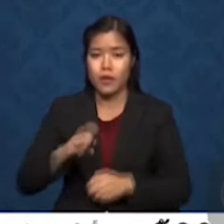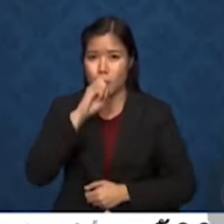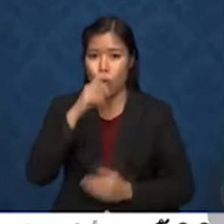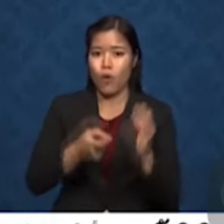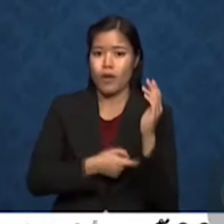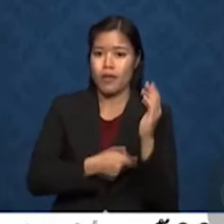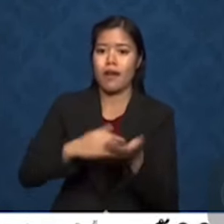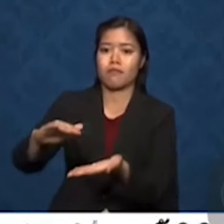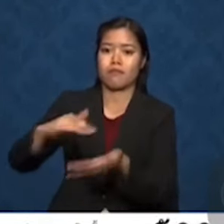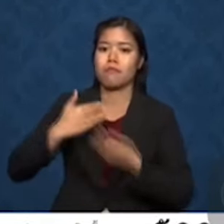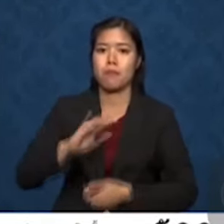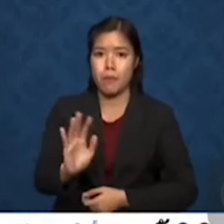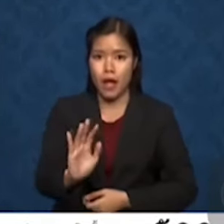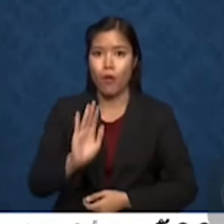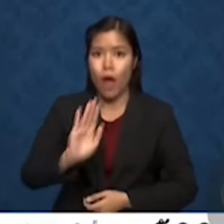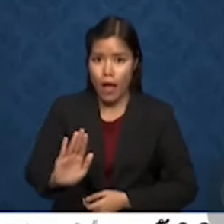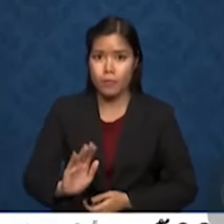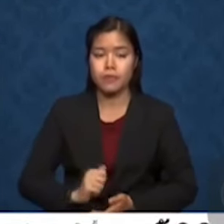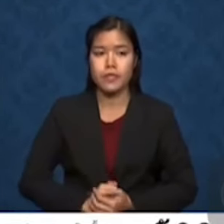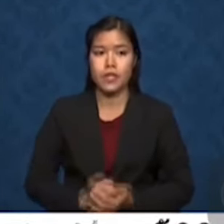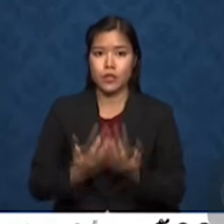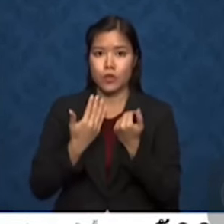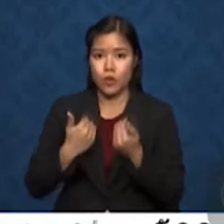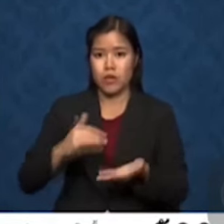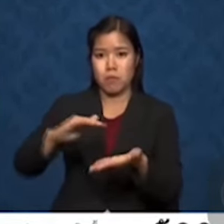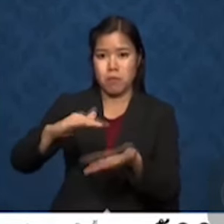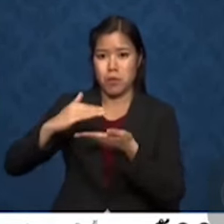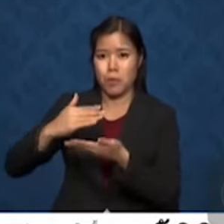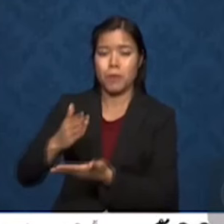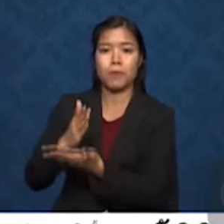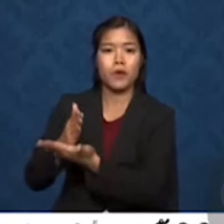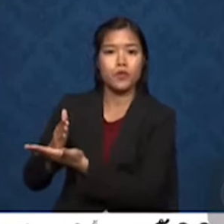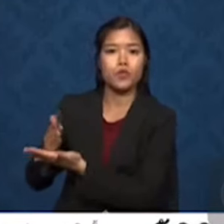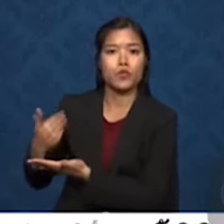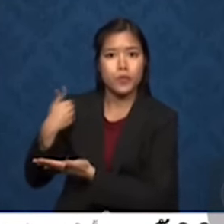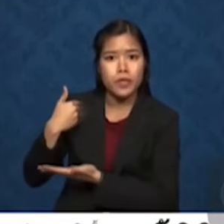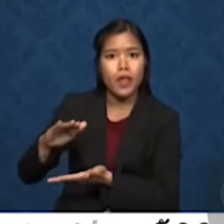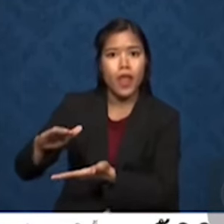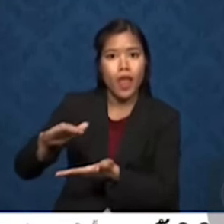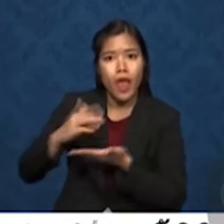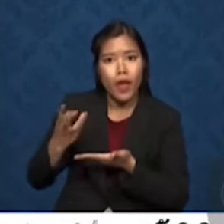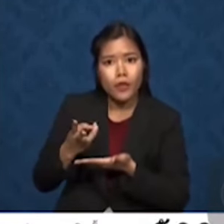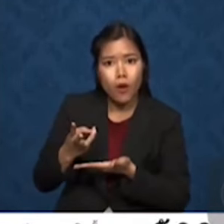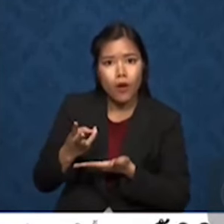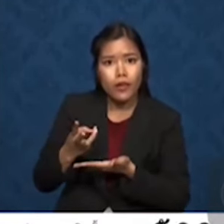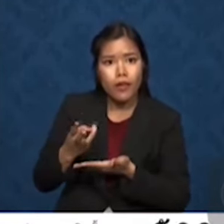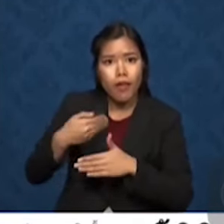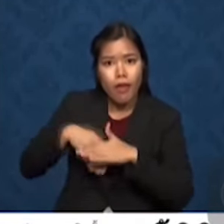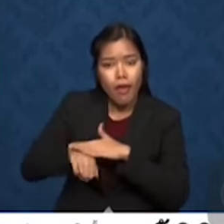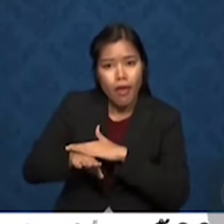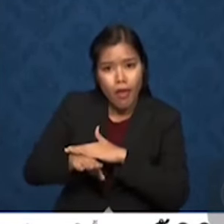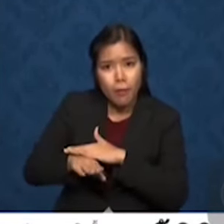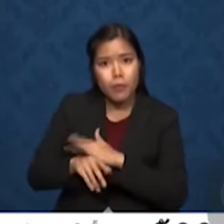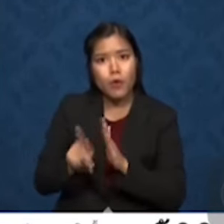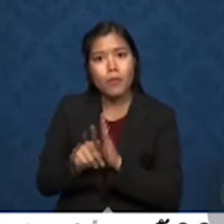ทันสิทธิ์วันนั้นถึงวันนี้ปริมาณยางที่มันทะลักเข้าบ้านเรามันถึงน้อยลงมันก็เป็นเหตุเป็นผลทำให้ดีมานและซัพลาย